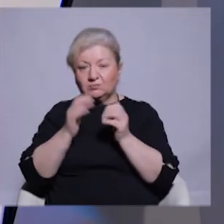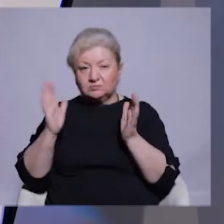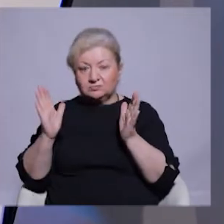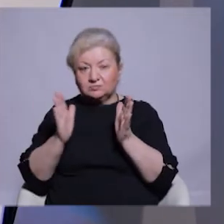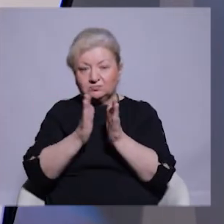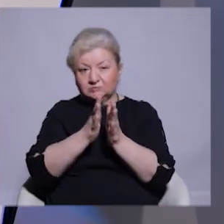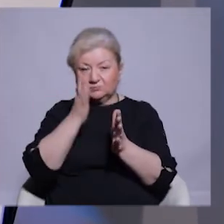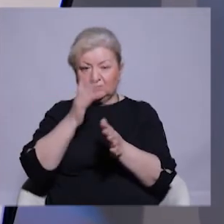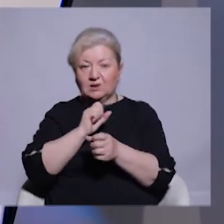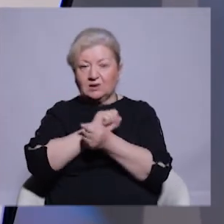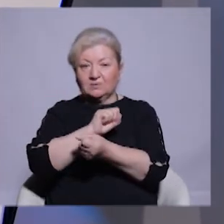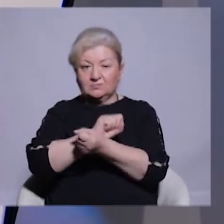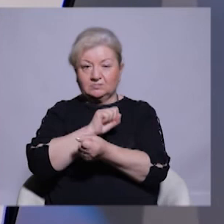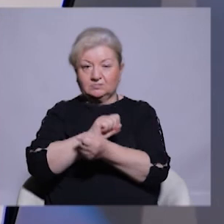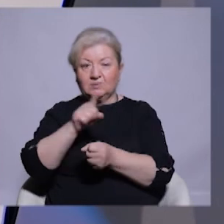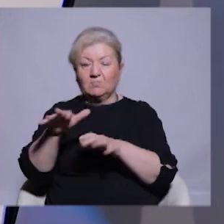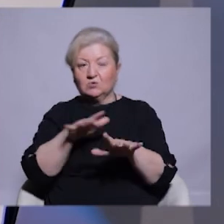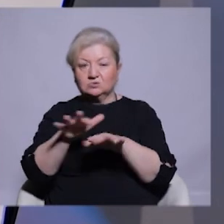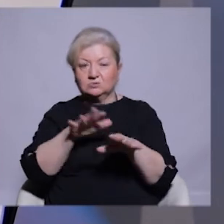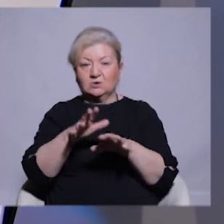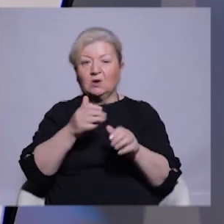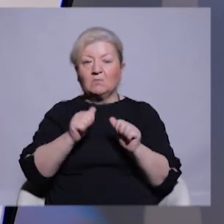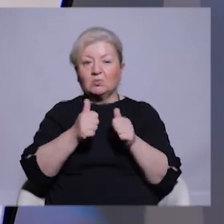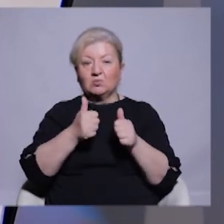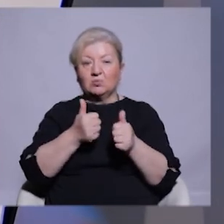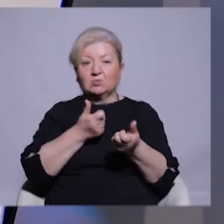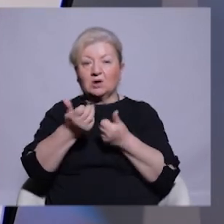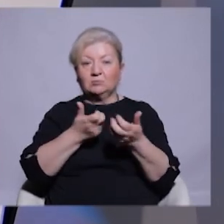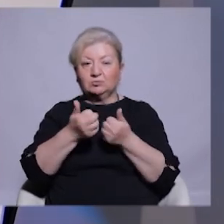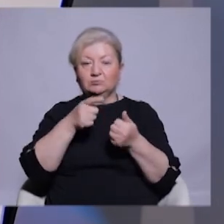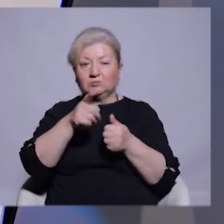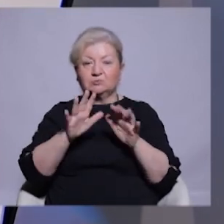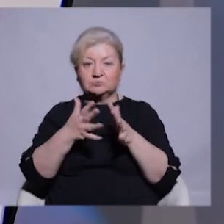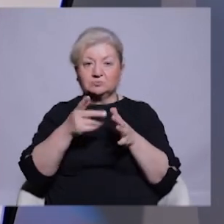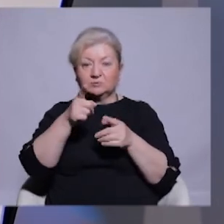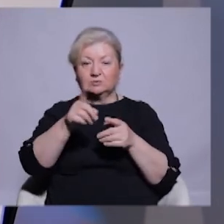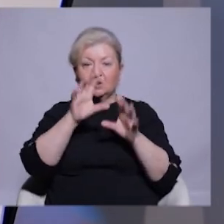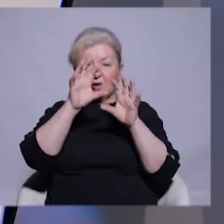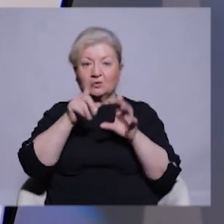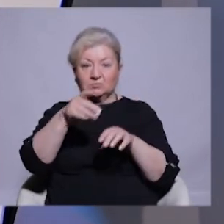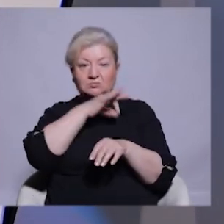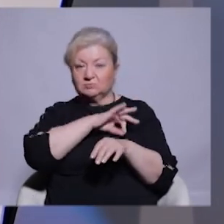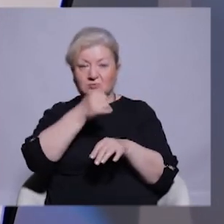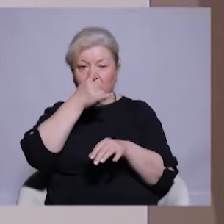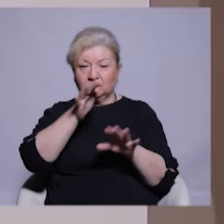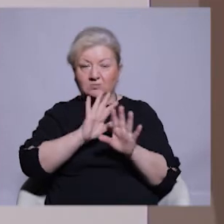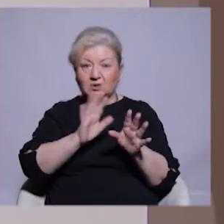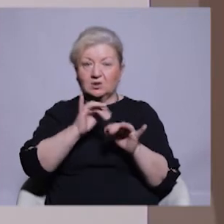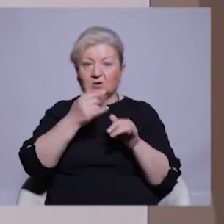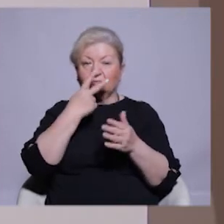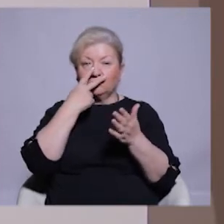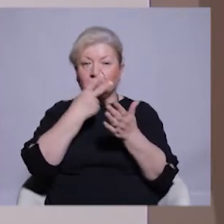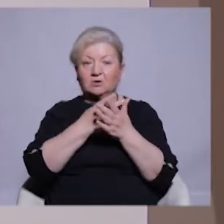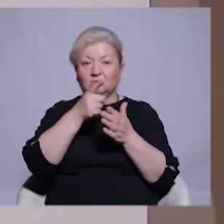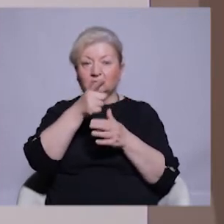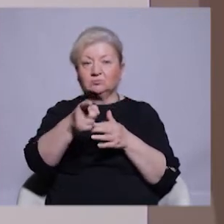ნებისმიერ დროის მონაკვეთში ანელებს ამ მოძრაობას. მაგრამ როგორ გამოვთვალოთ ამ შემთხვევაში, იმიტომ რომ ამ კანონს ვეღარ გამოვიყენებთ? მოდი ვნახოთ